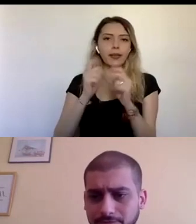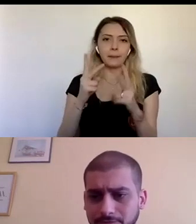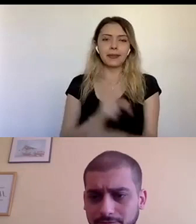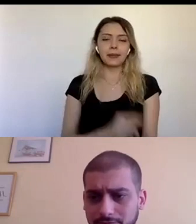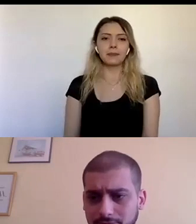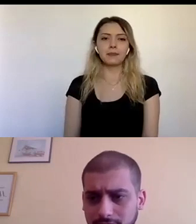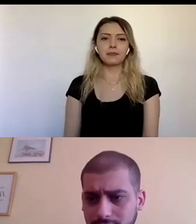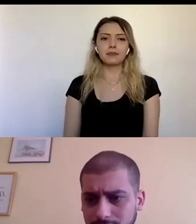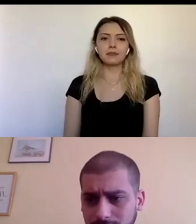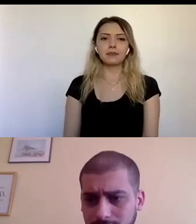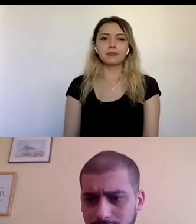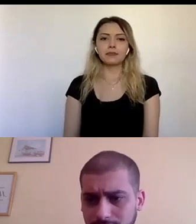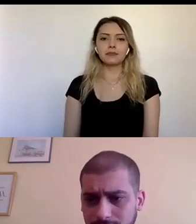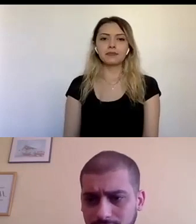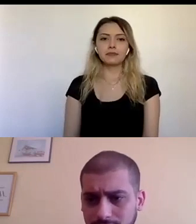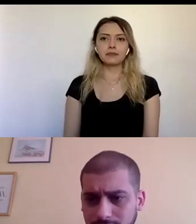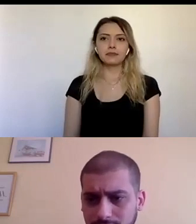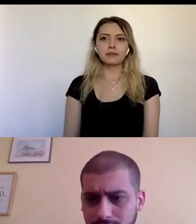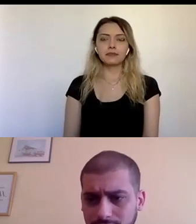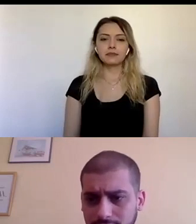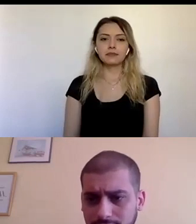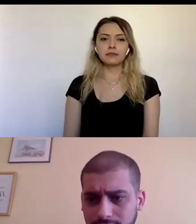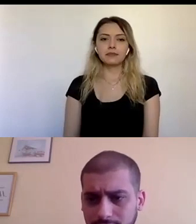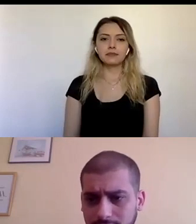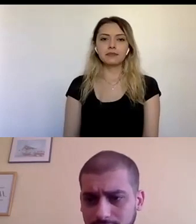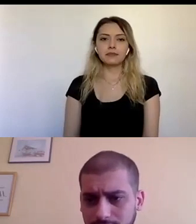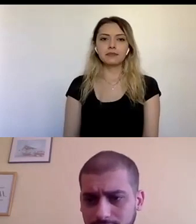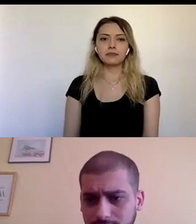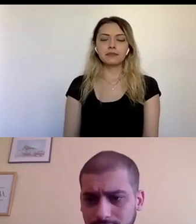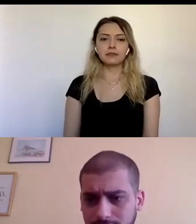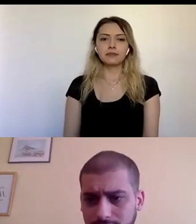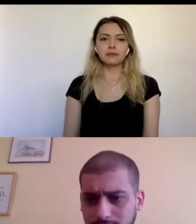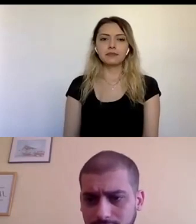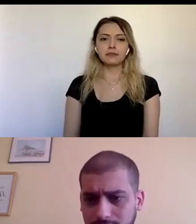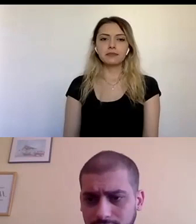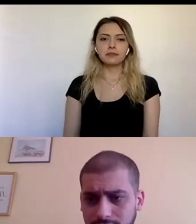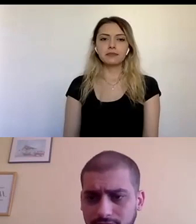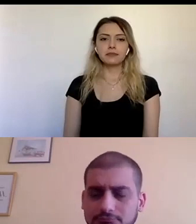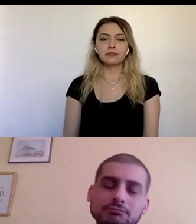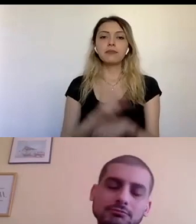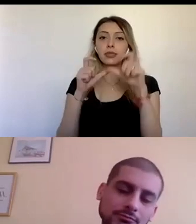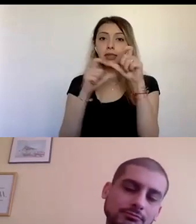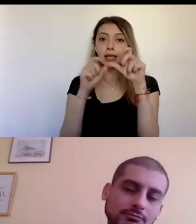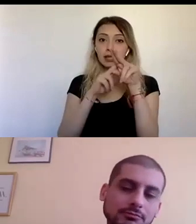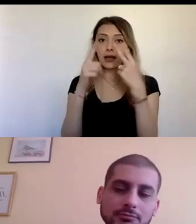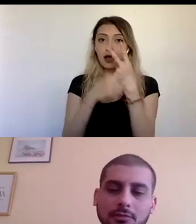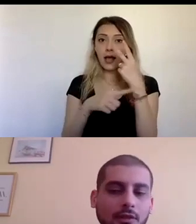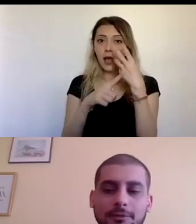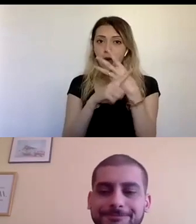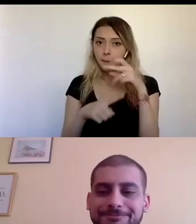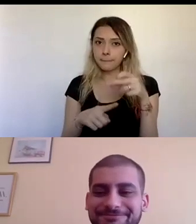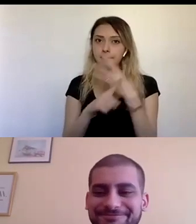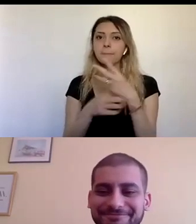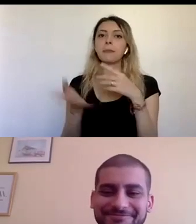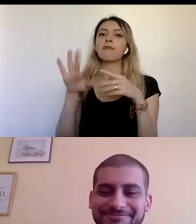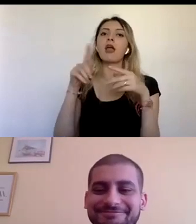onları toplayayım. Tekrar aynı cevapları vermiş olacağız gibi görünüyor. Skype için, Hangouts için, Gmail ve